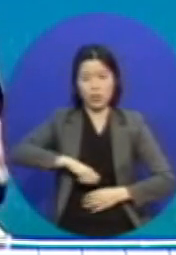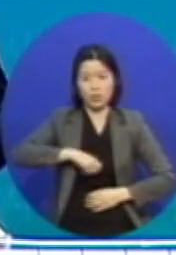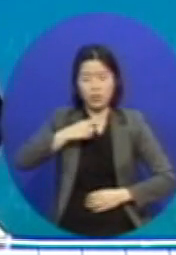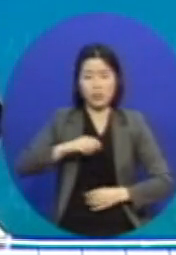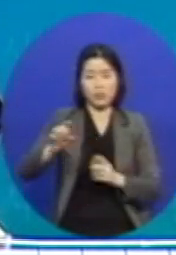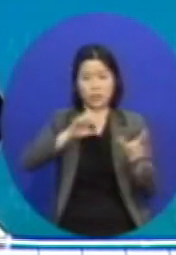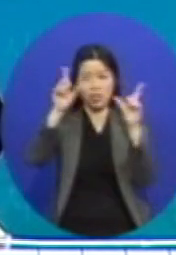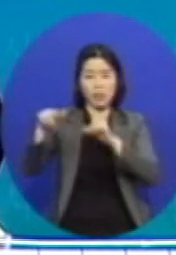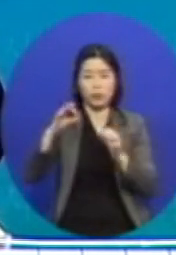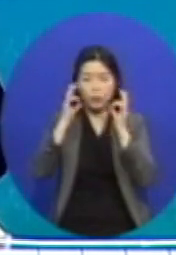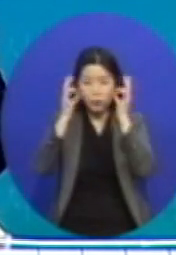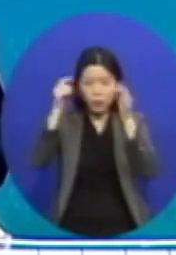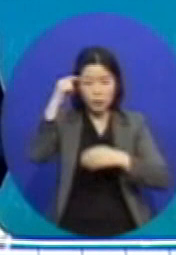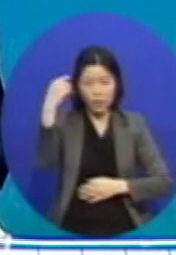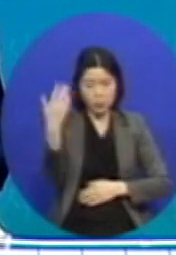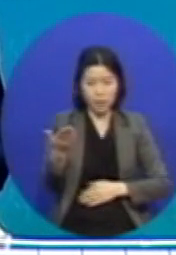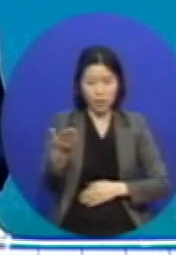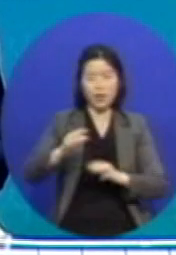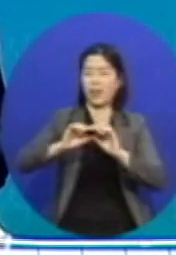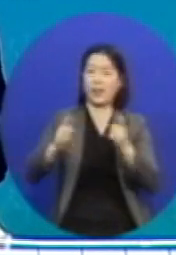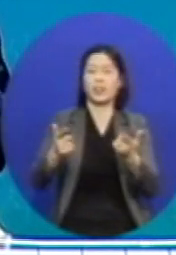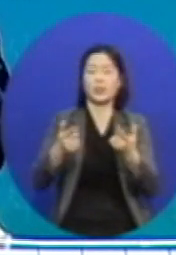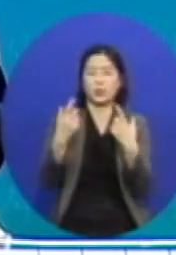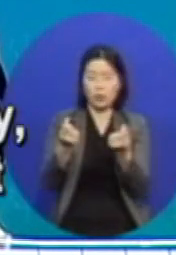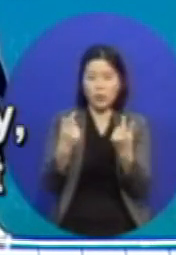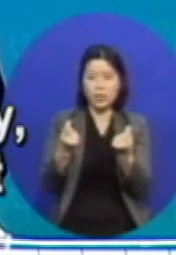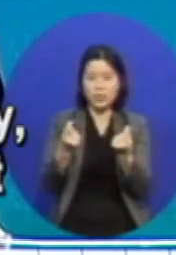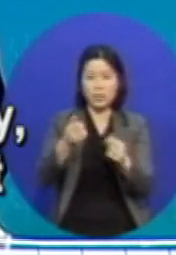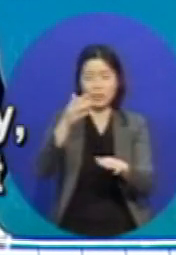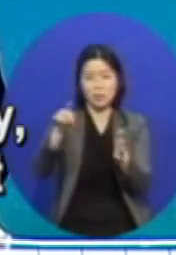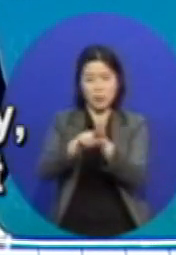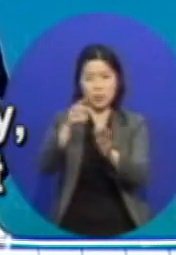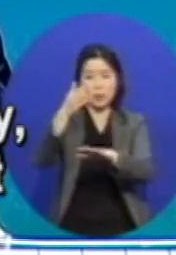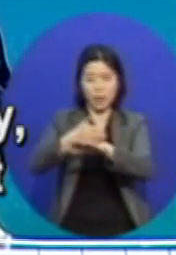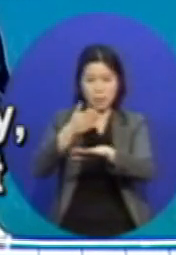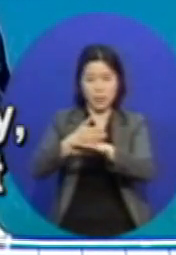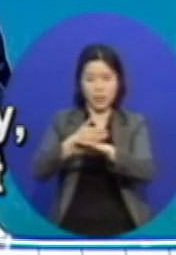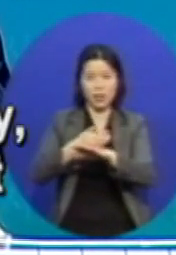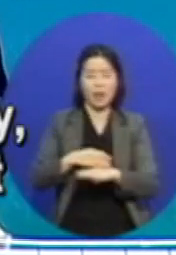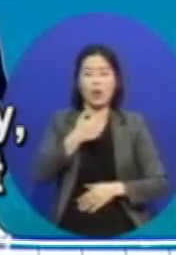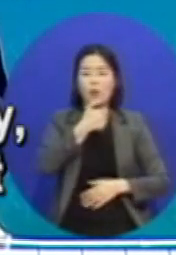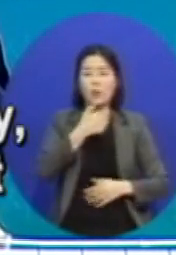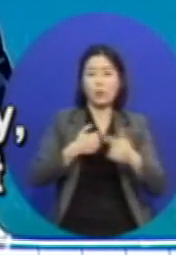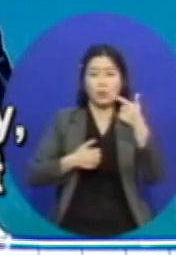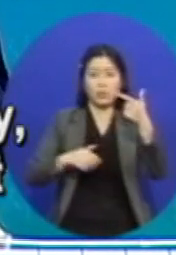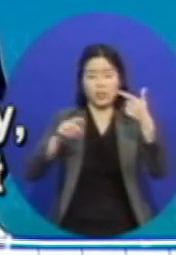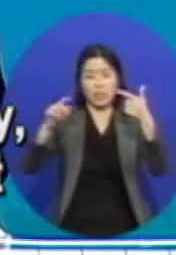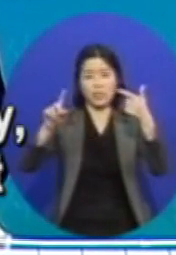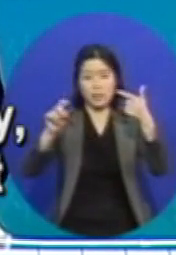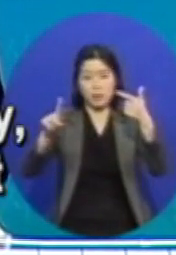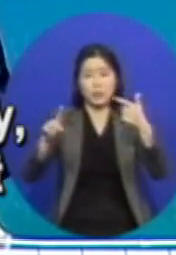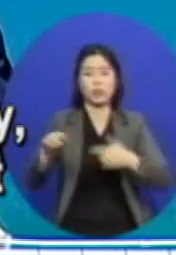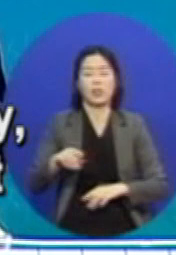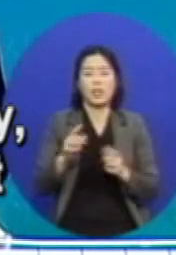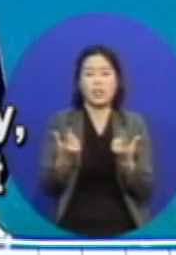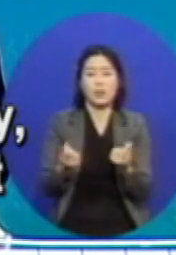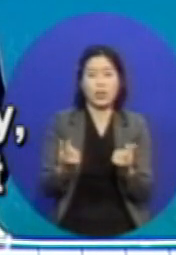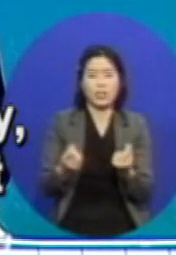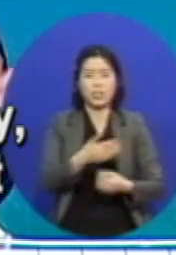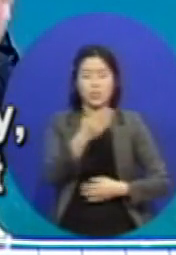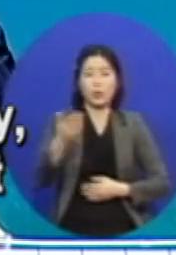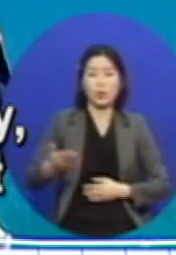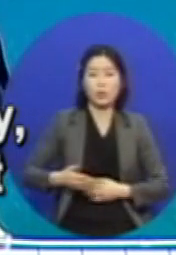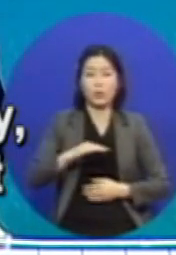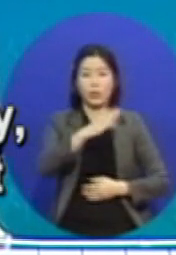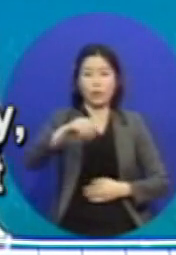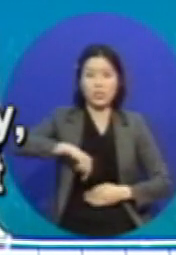아니에요 욕심 있고 감사할 거에요 로마서 6장 11절에 이와 같이 너희도 너희 자신을 죄에 대하여는